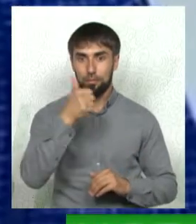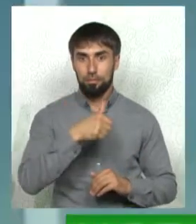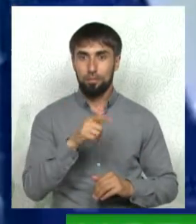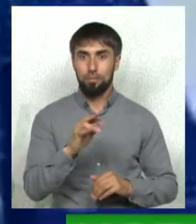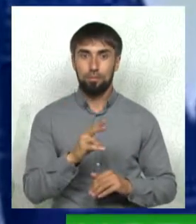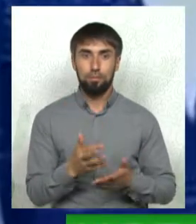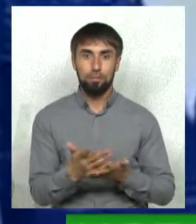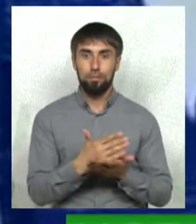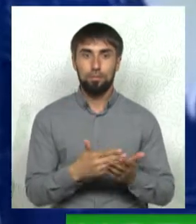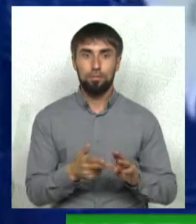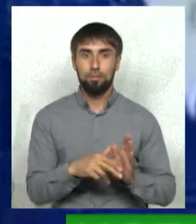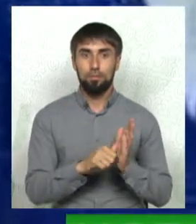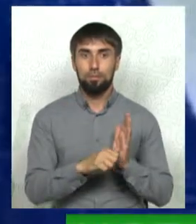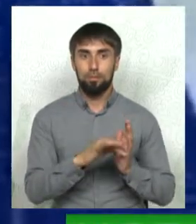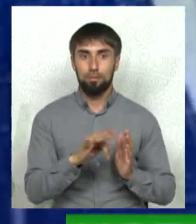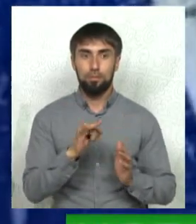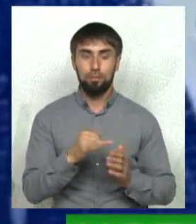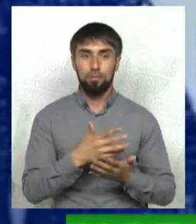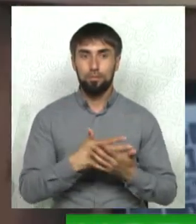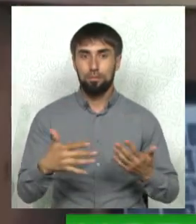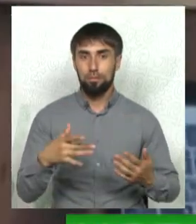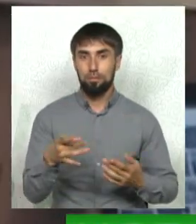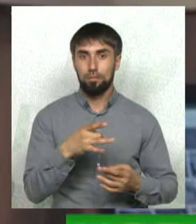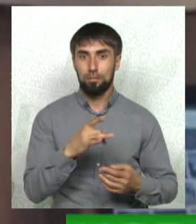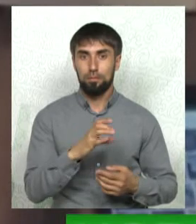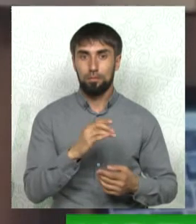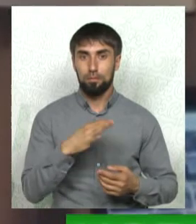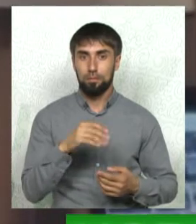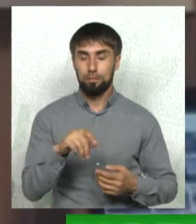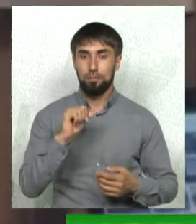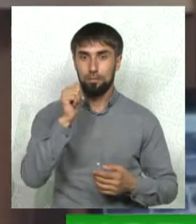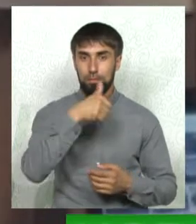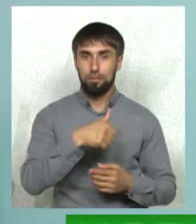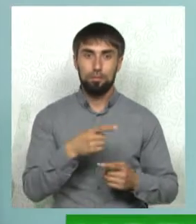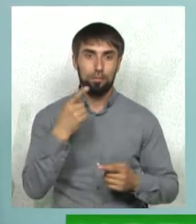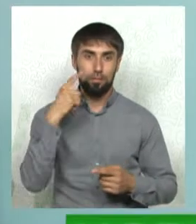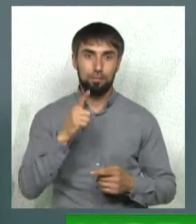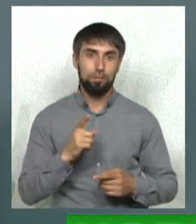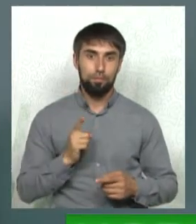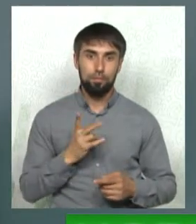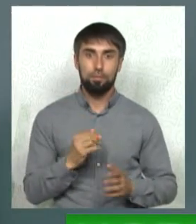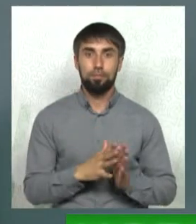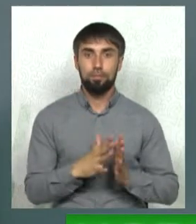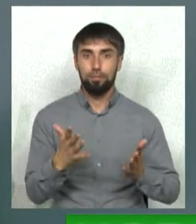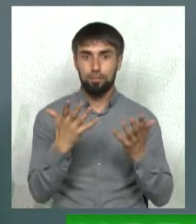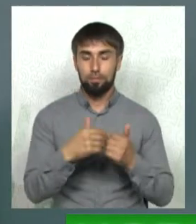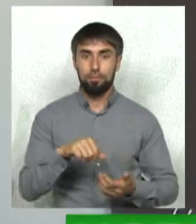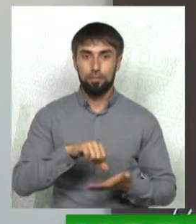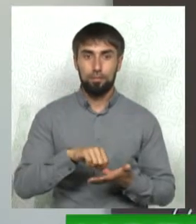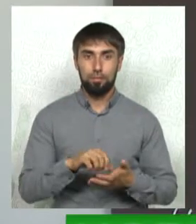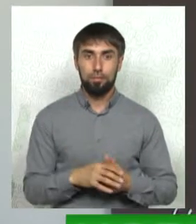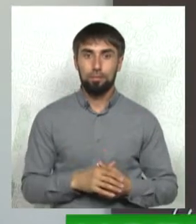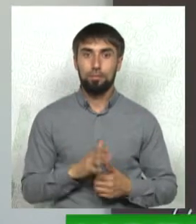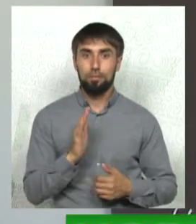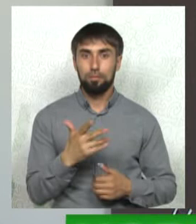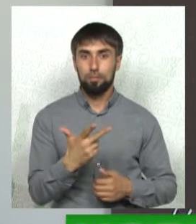он собрал порядка 60 блогеров из различных регионов СКФО. В этом году организаторы надеются на еще большее количество участников. Будет